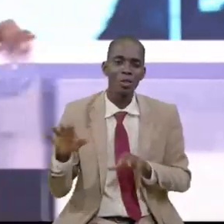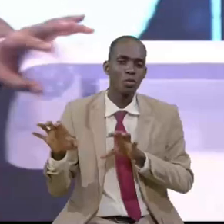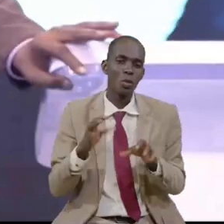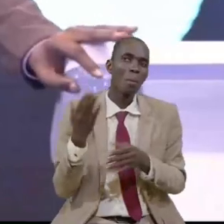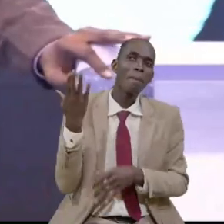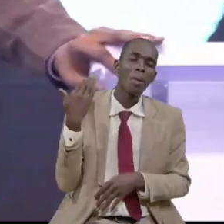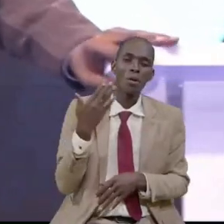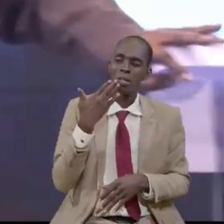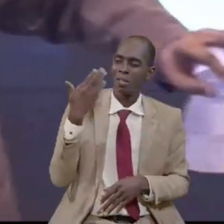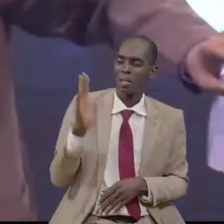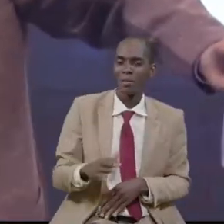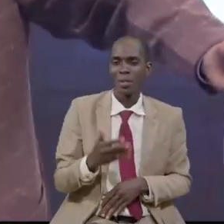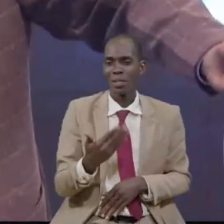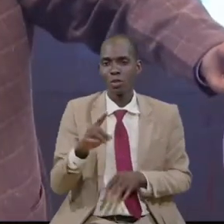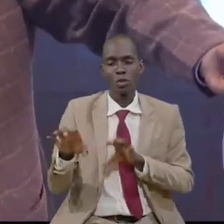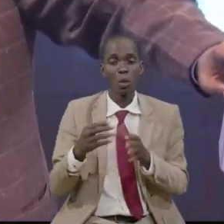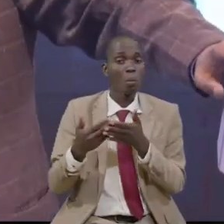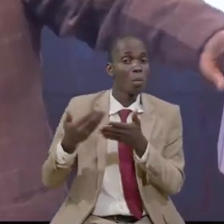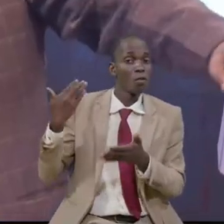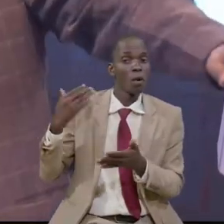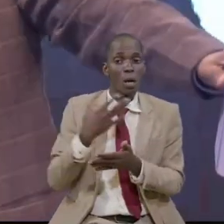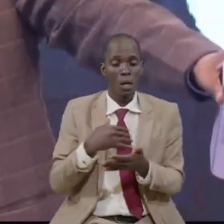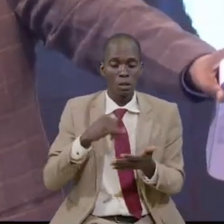que vous avez perpétré, et c'est écrit